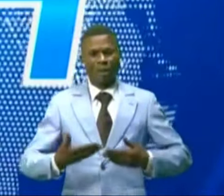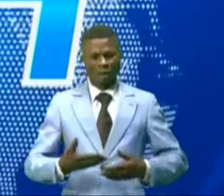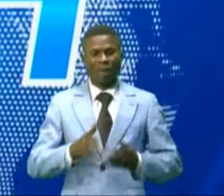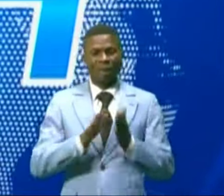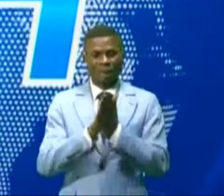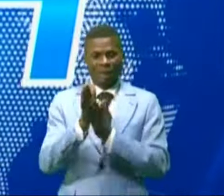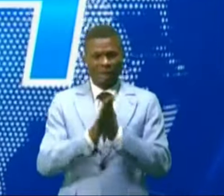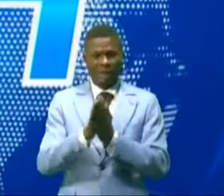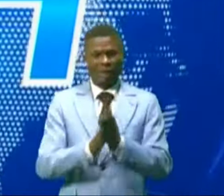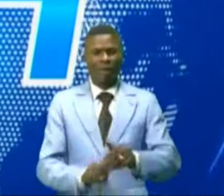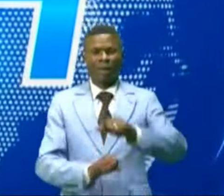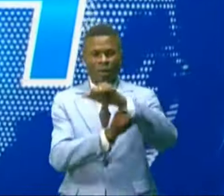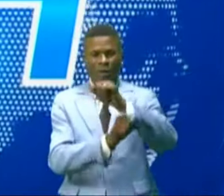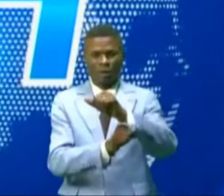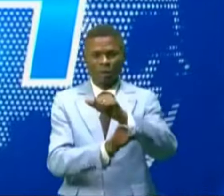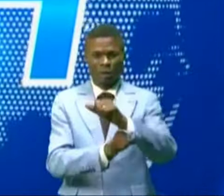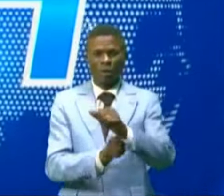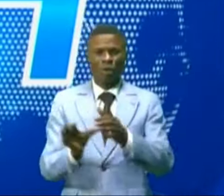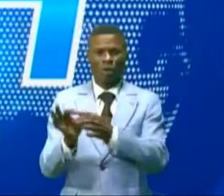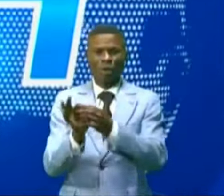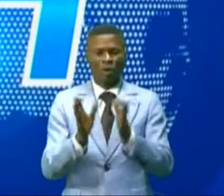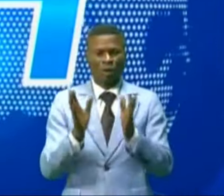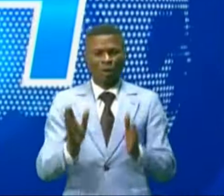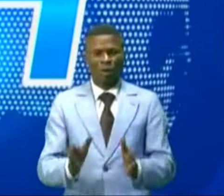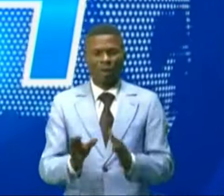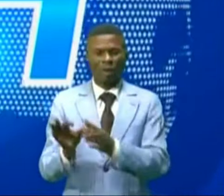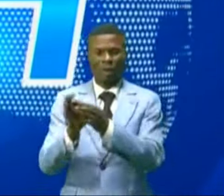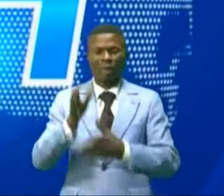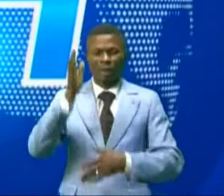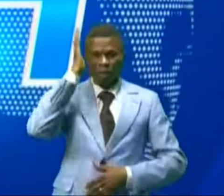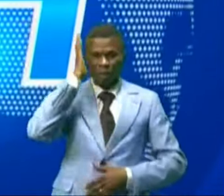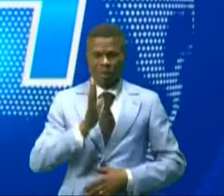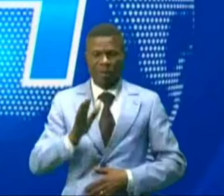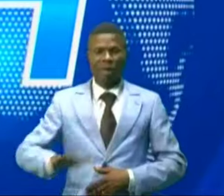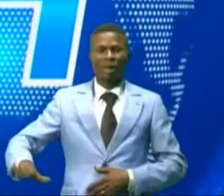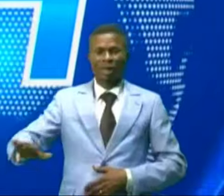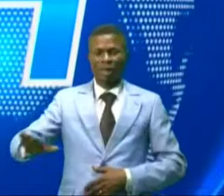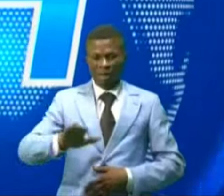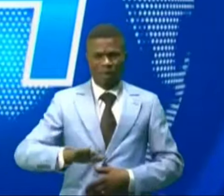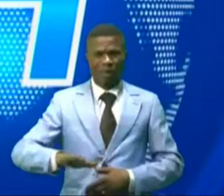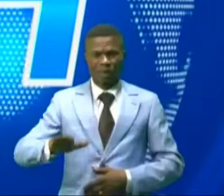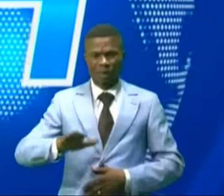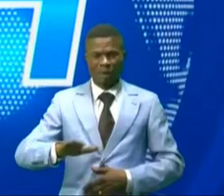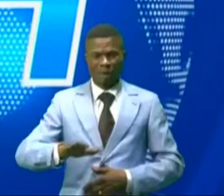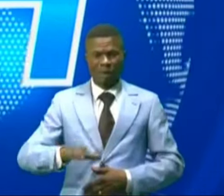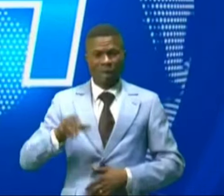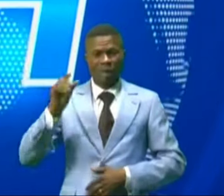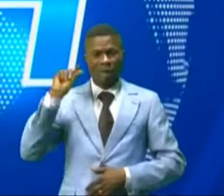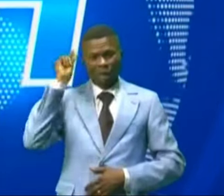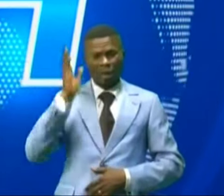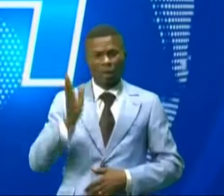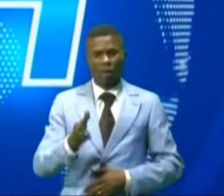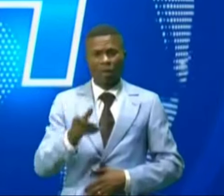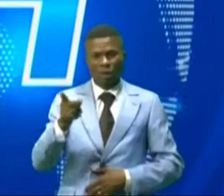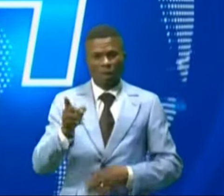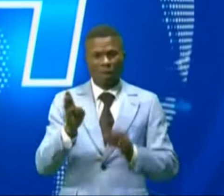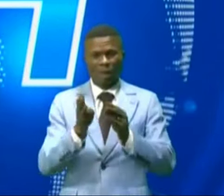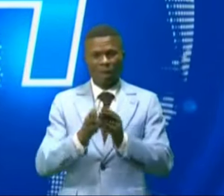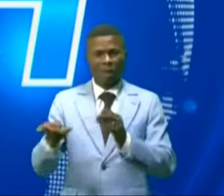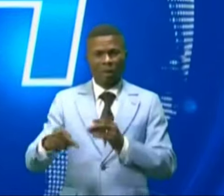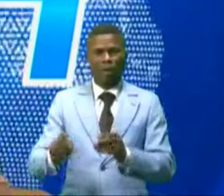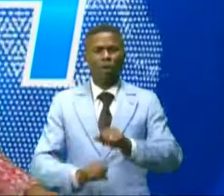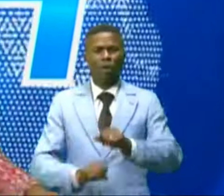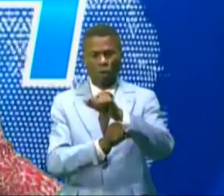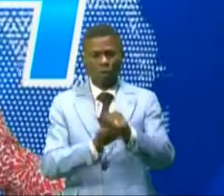sur le soutien de la coordination de l'Union sacrée de la nation. Cette dernière lui a témoigné son soutien lors